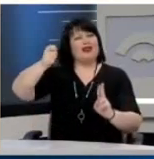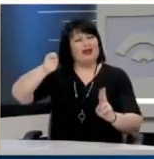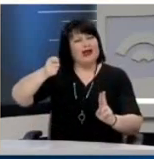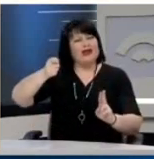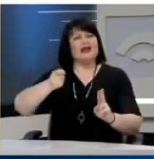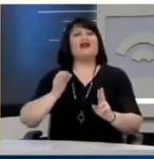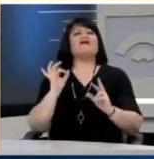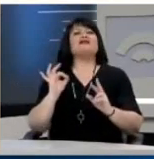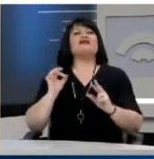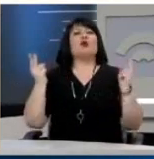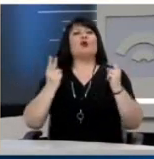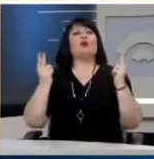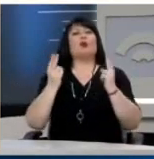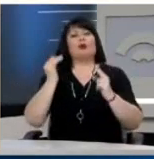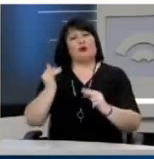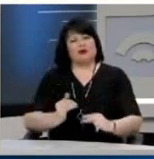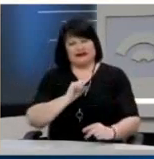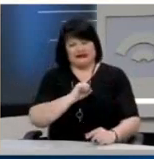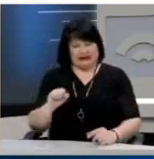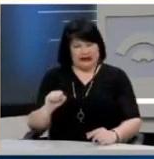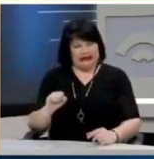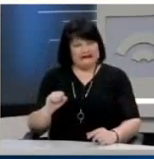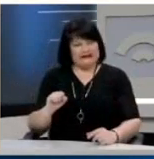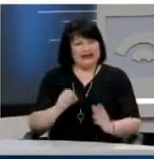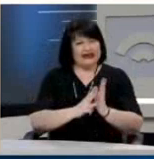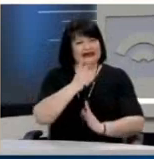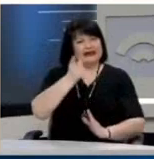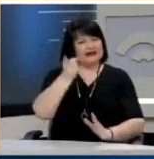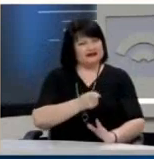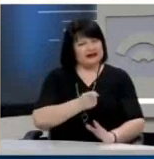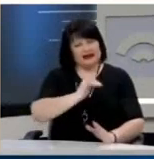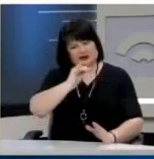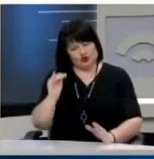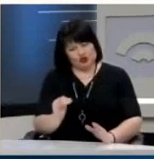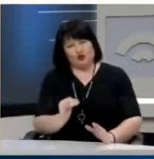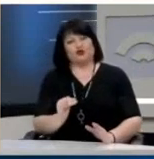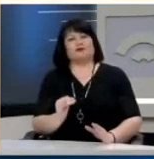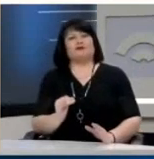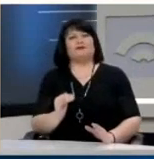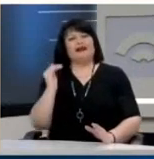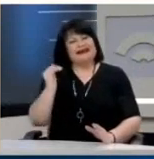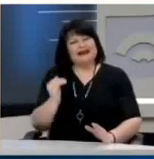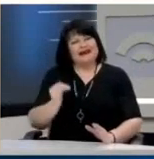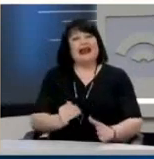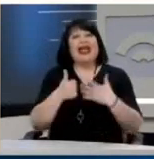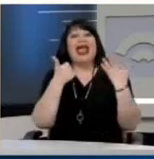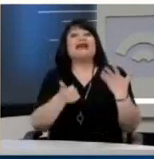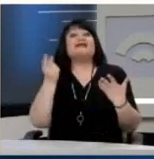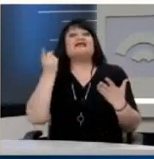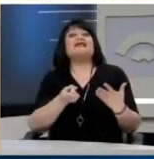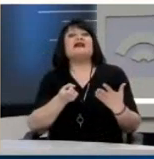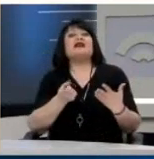στο φυσικό αέριο, από το συντελεστή του 13% στον υπερεκτοτικό συντελεστή του